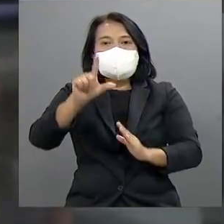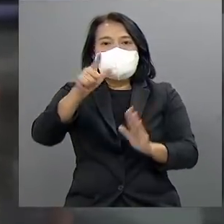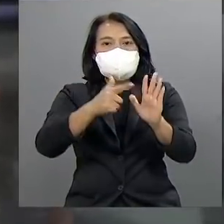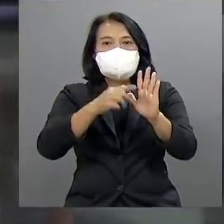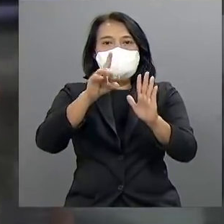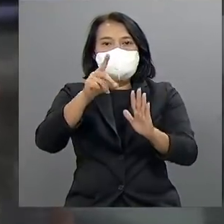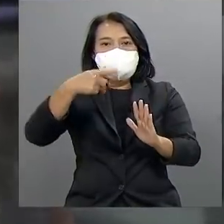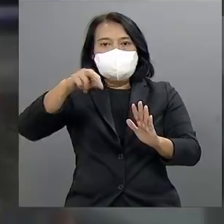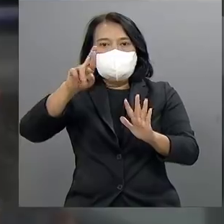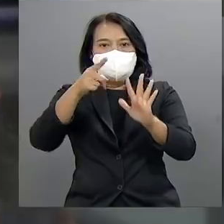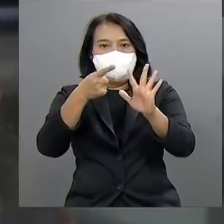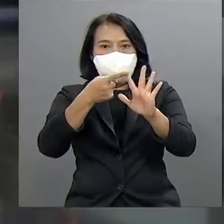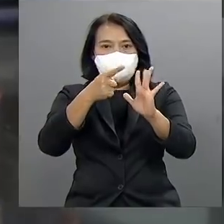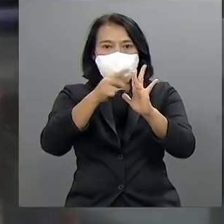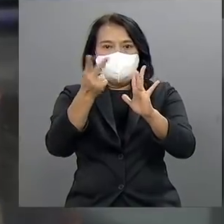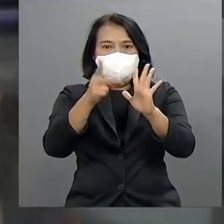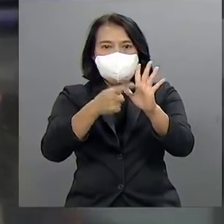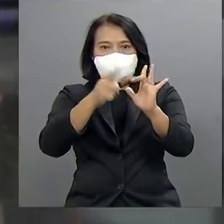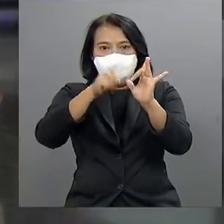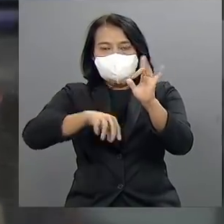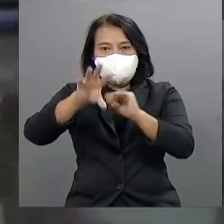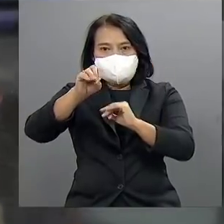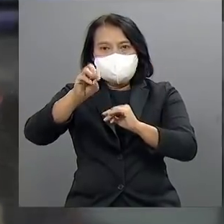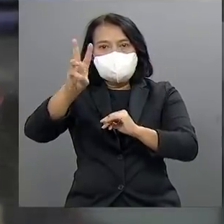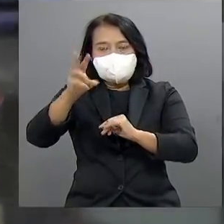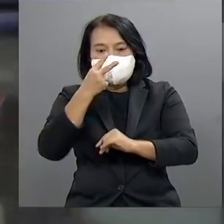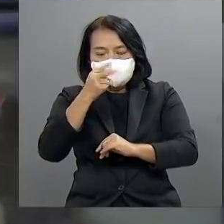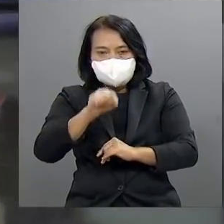าคนกรุงมันเกิดอะไรขึ้นกับจุดนี้คะคุณพัทรพรคะ